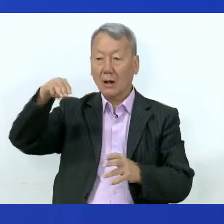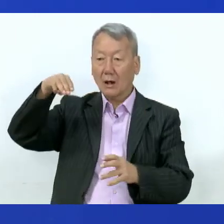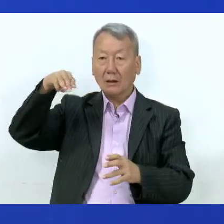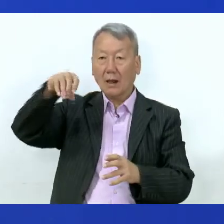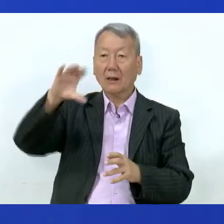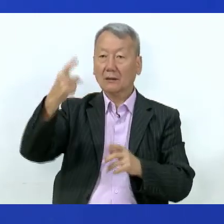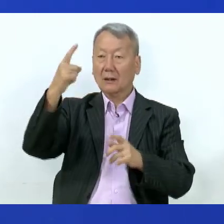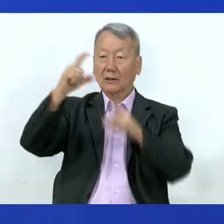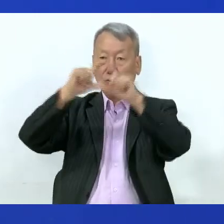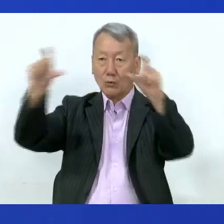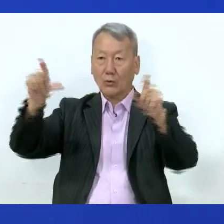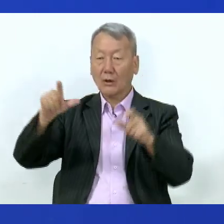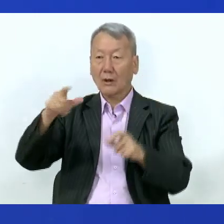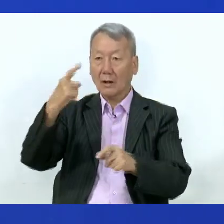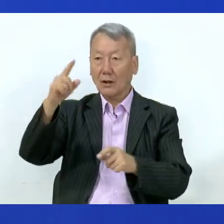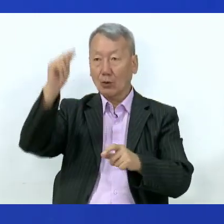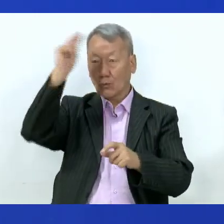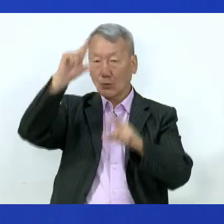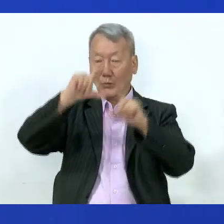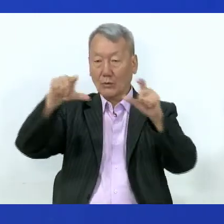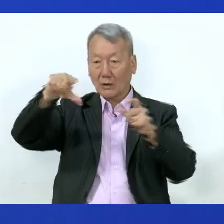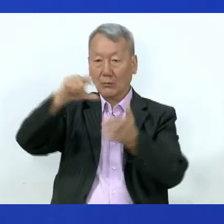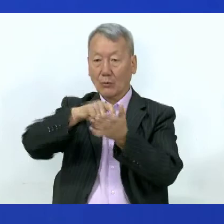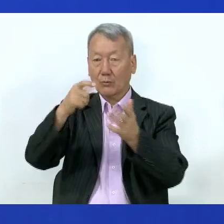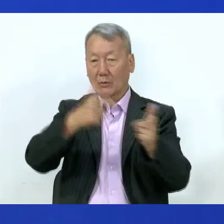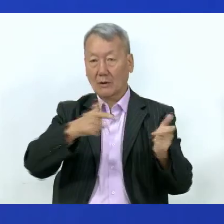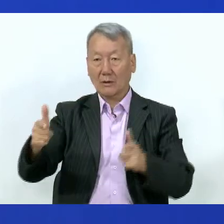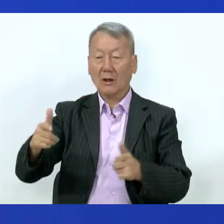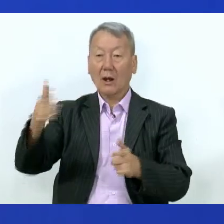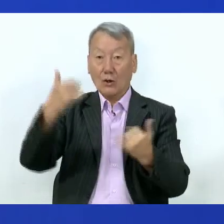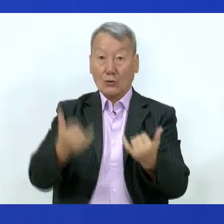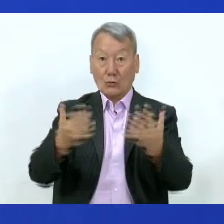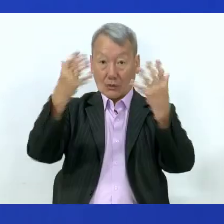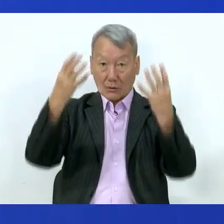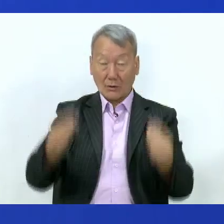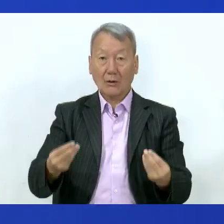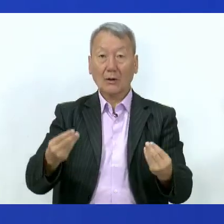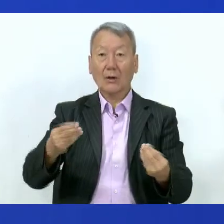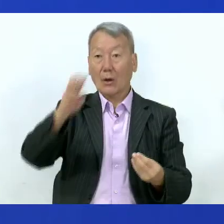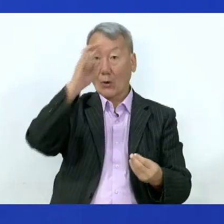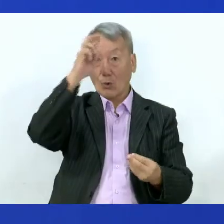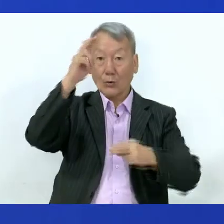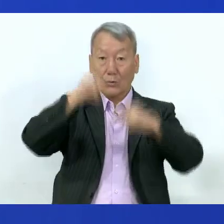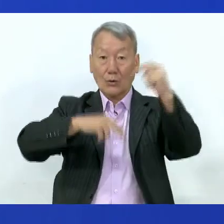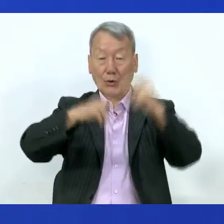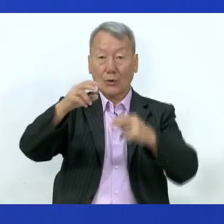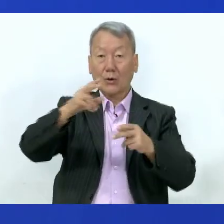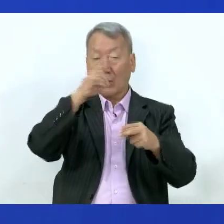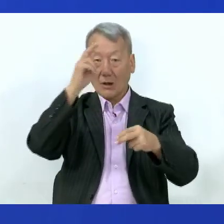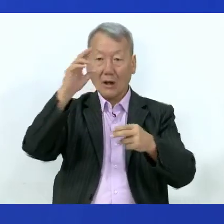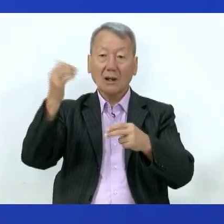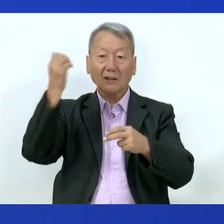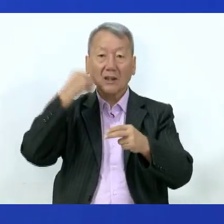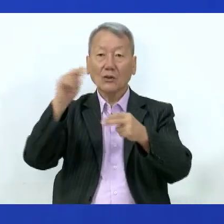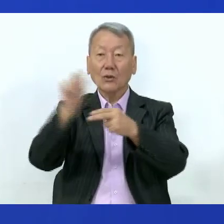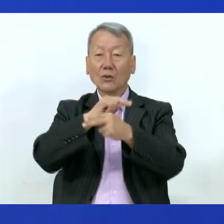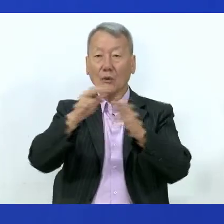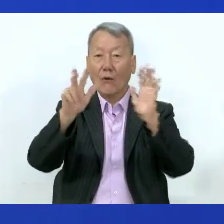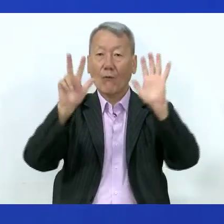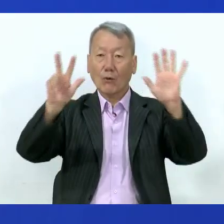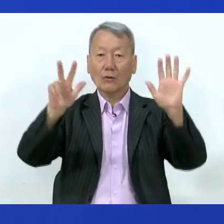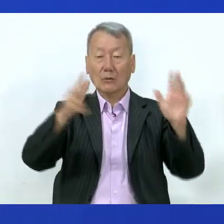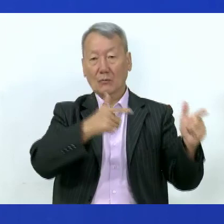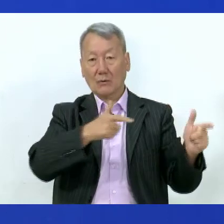область одна школа полностью, один учебный корпус. На сегодняшний день к устрою завершено строительство и капитальный ремонт 8